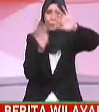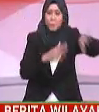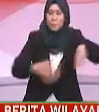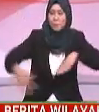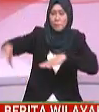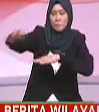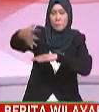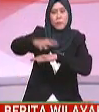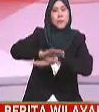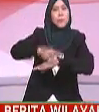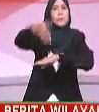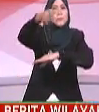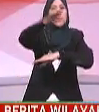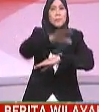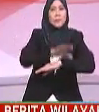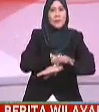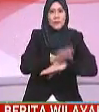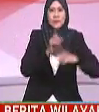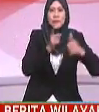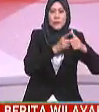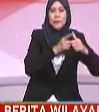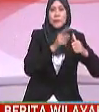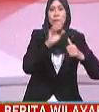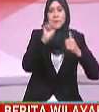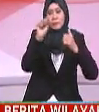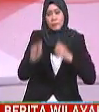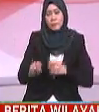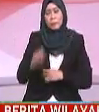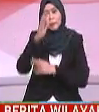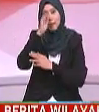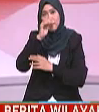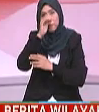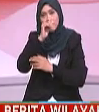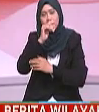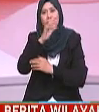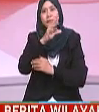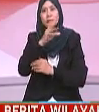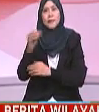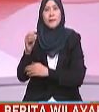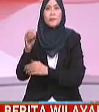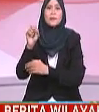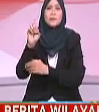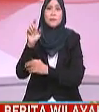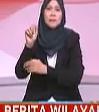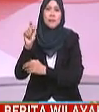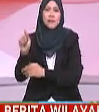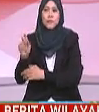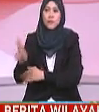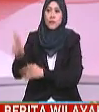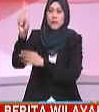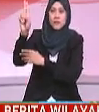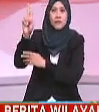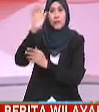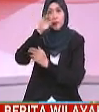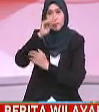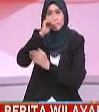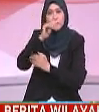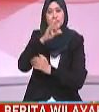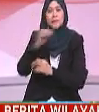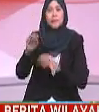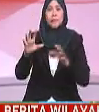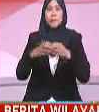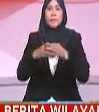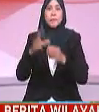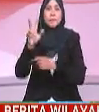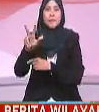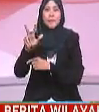gelora kategori pertama bagi Selat Melaka Selatan, kategori kedua bagi Selat Melaka Utara dan kategori ketiga